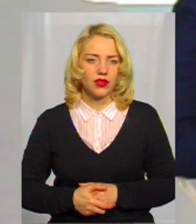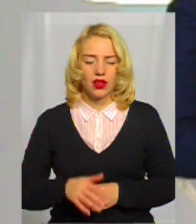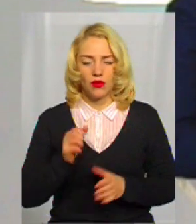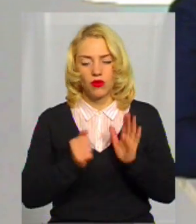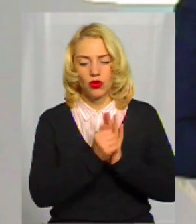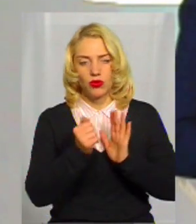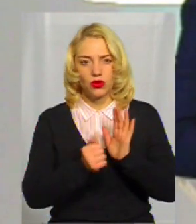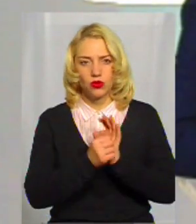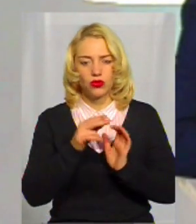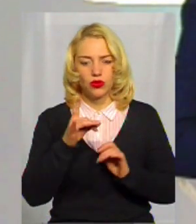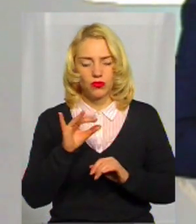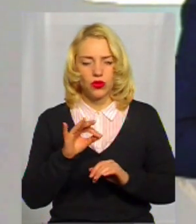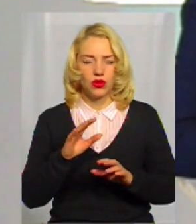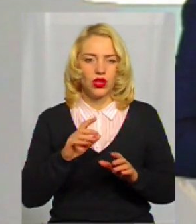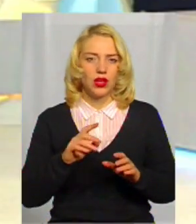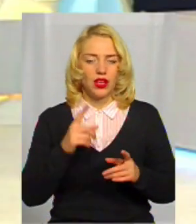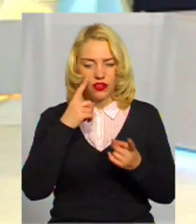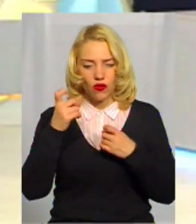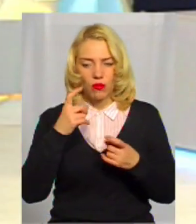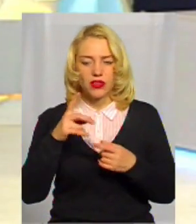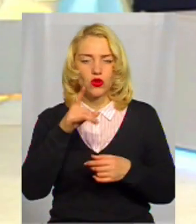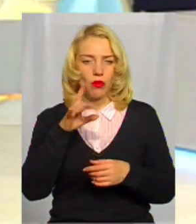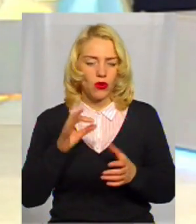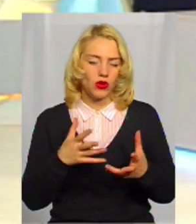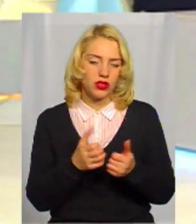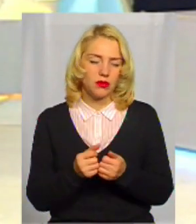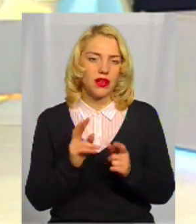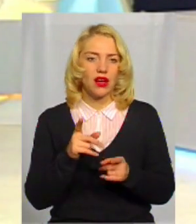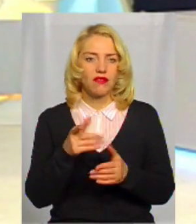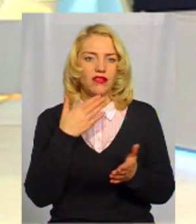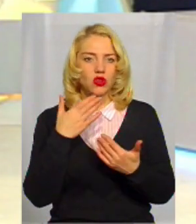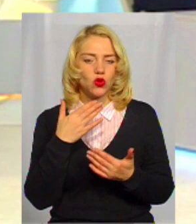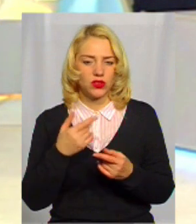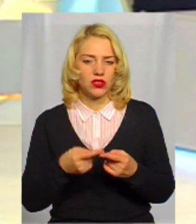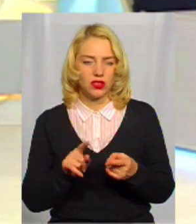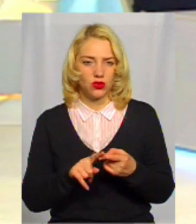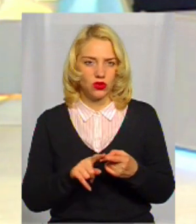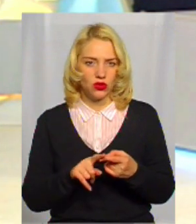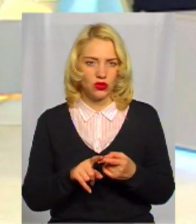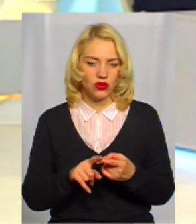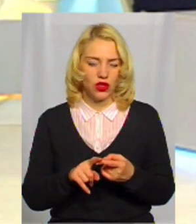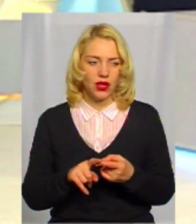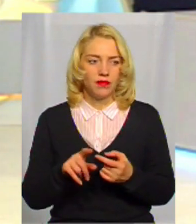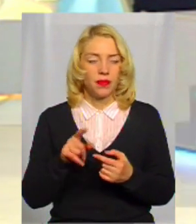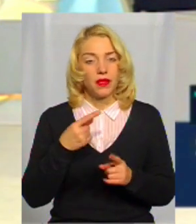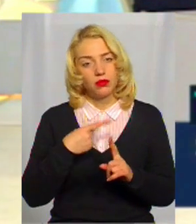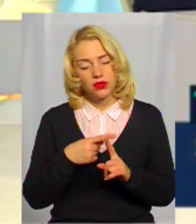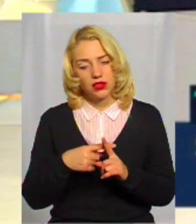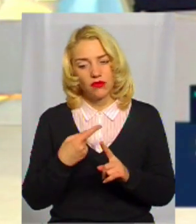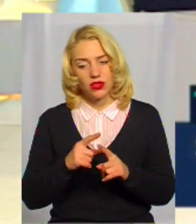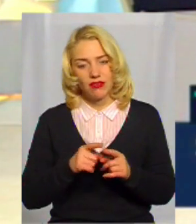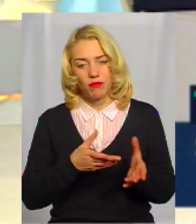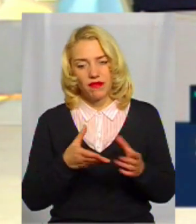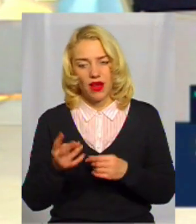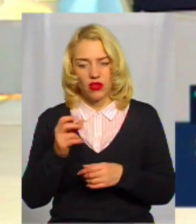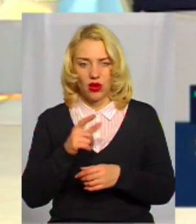публікує інформацію про ДТП. Як ви відноситесь до такого контенту в соціальних мережах? Він позитивно впливає на людей,